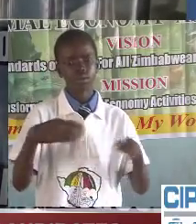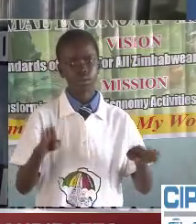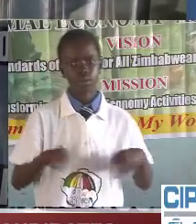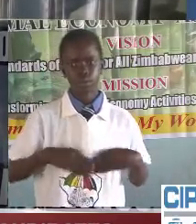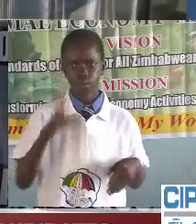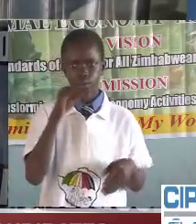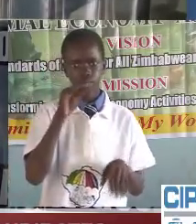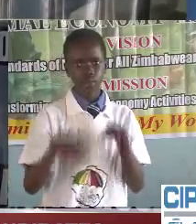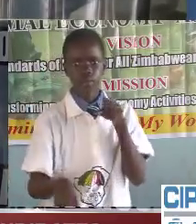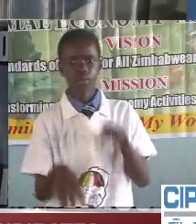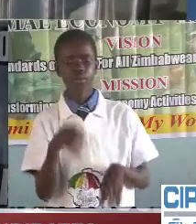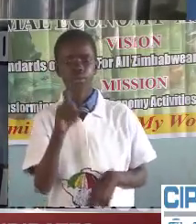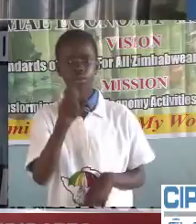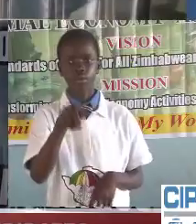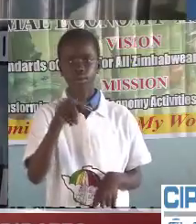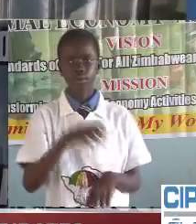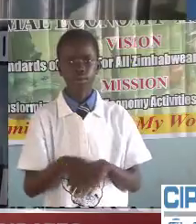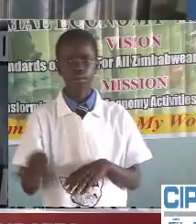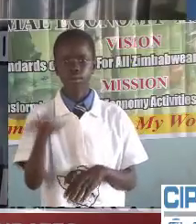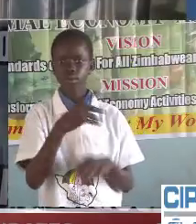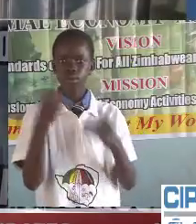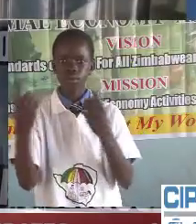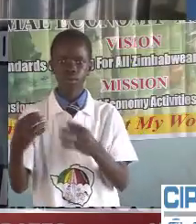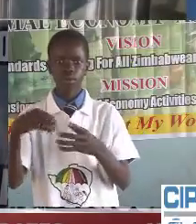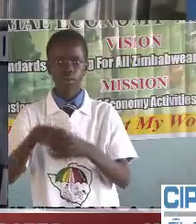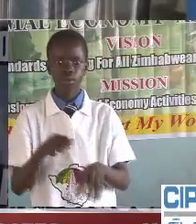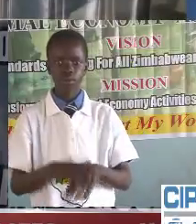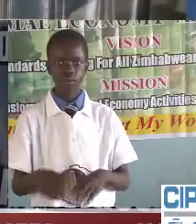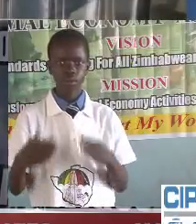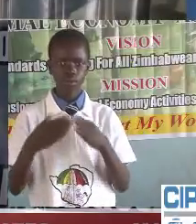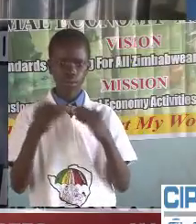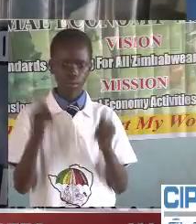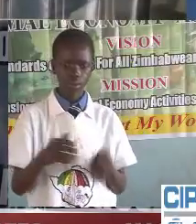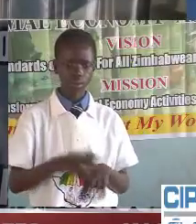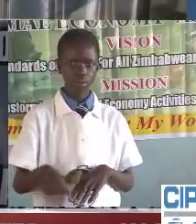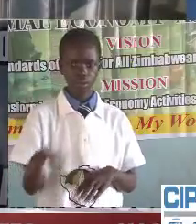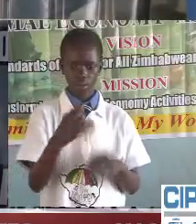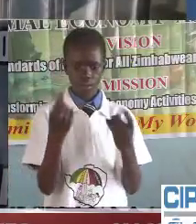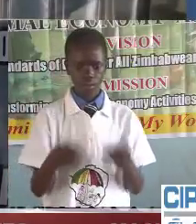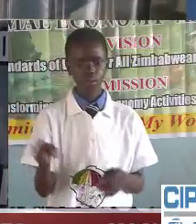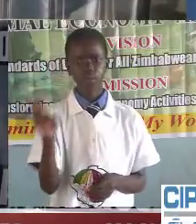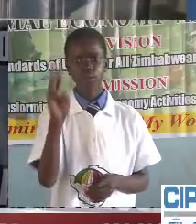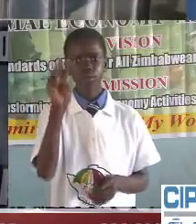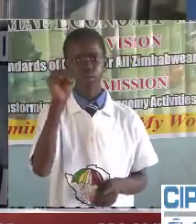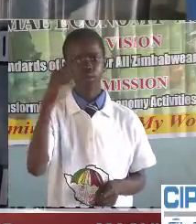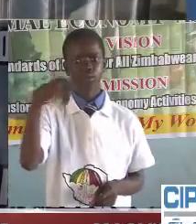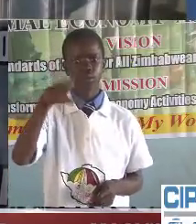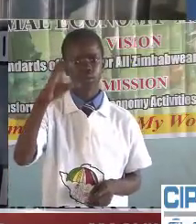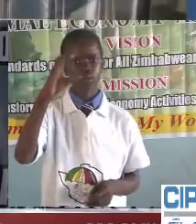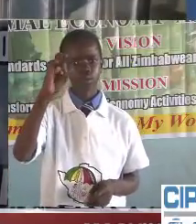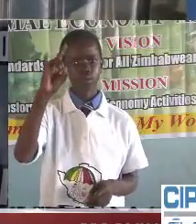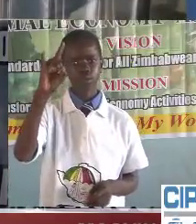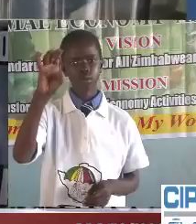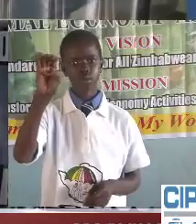ne-informal economy. Matinogara munharaunda medu meward 2 kana kuti mamucheke.